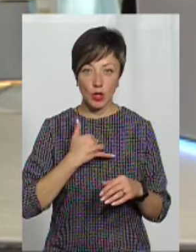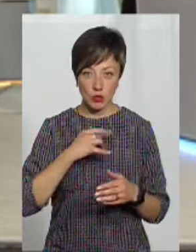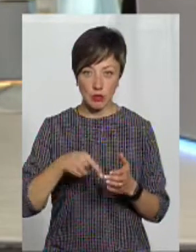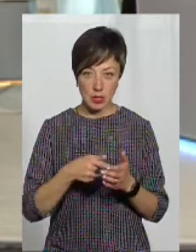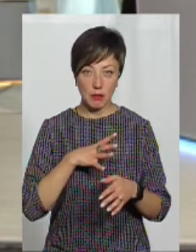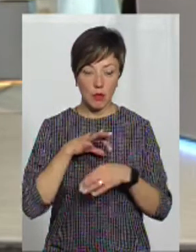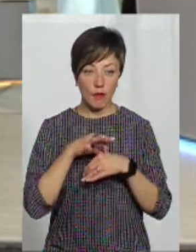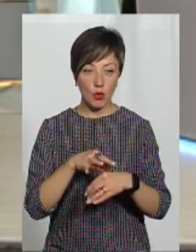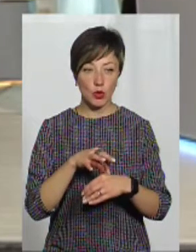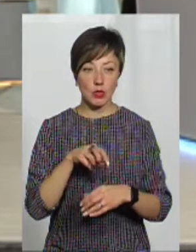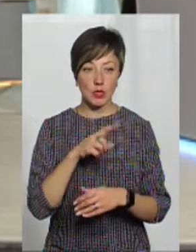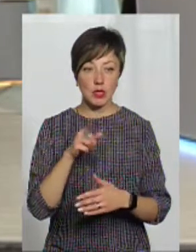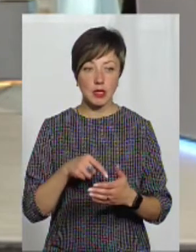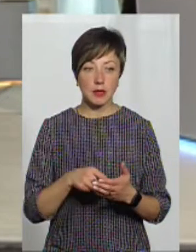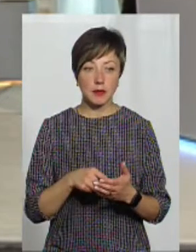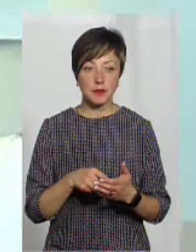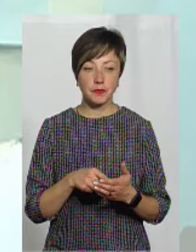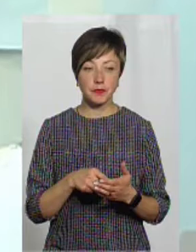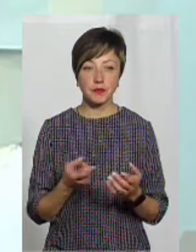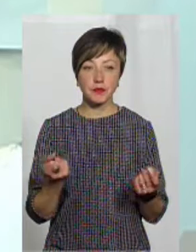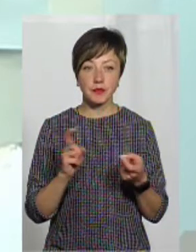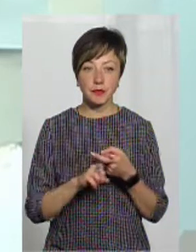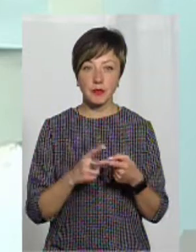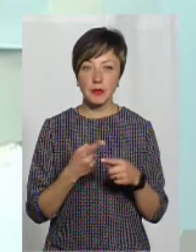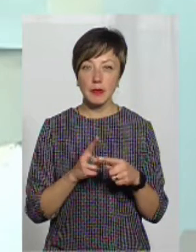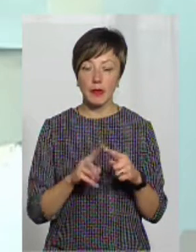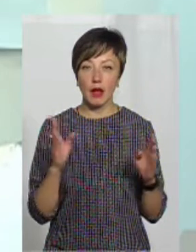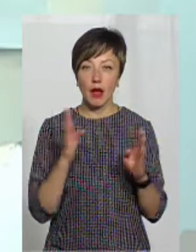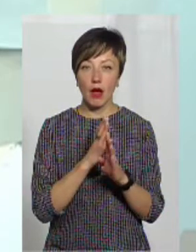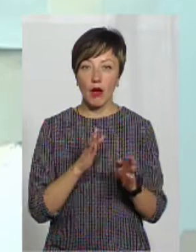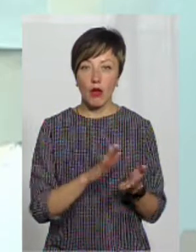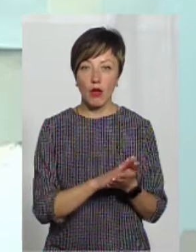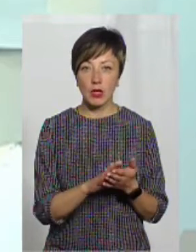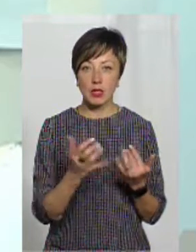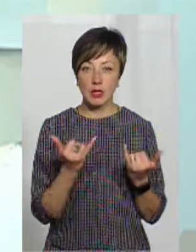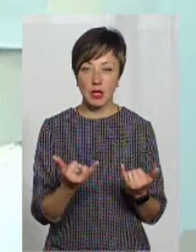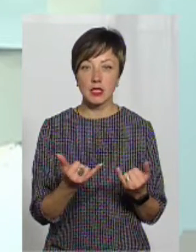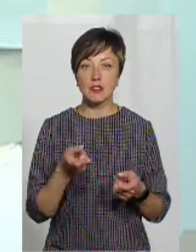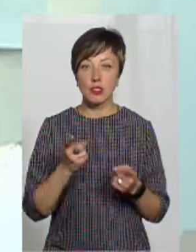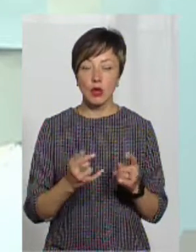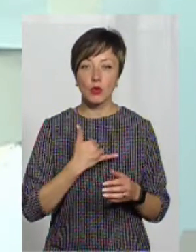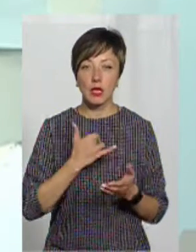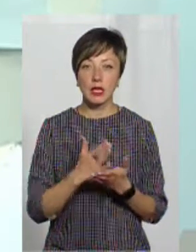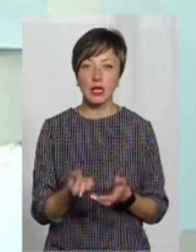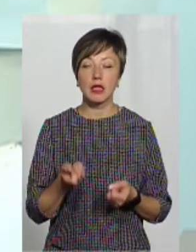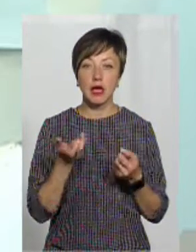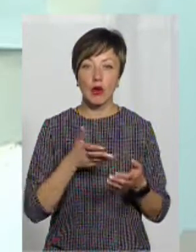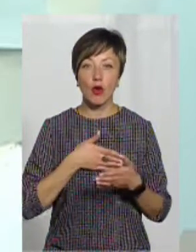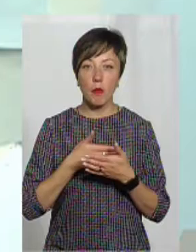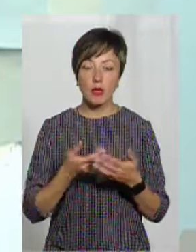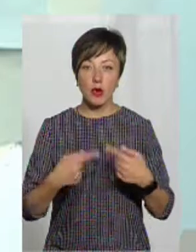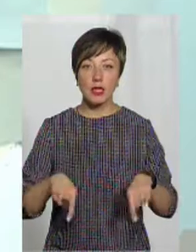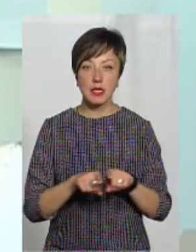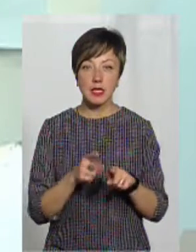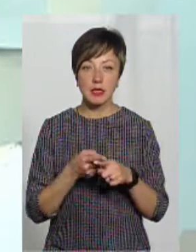місті проводились? Якось пов'язані з екологією, захистом? Ну, звичайно. У нас є декілька громадських